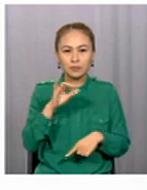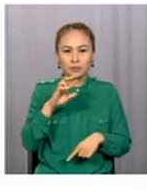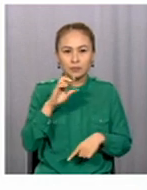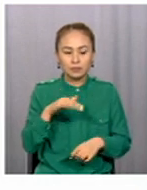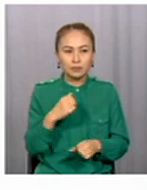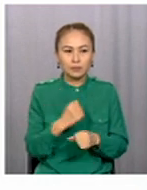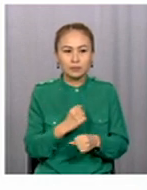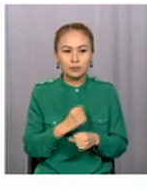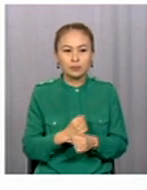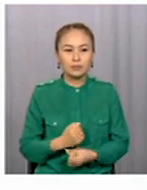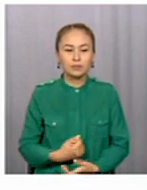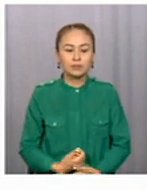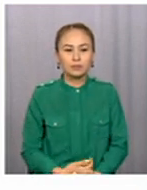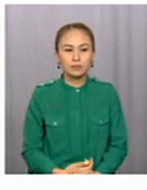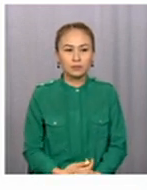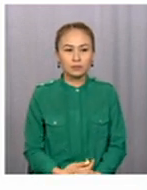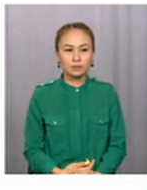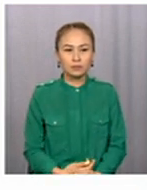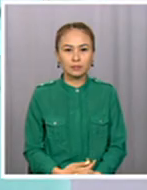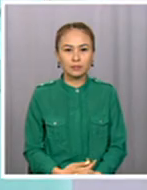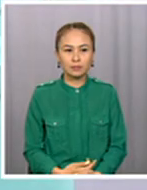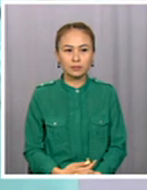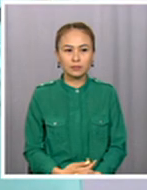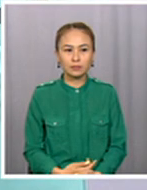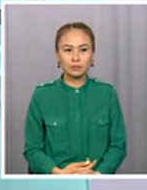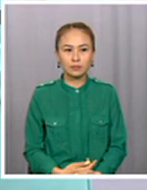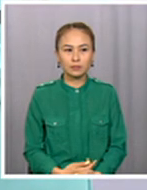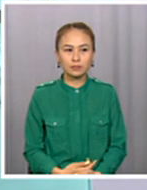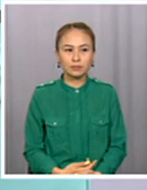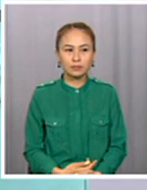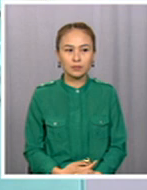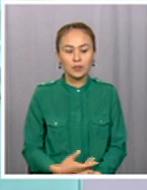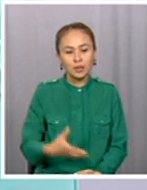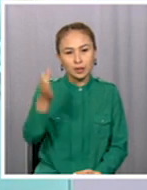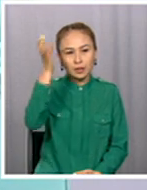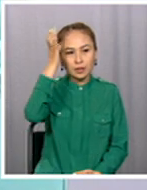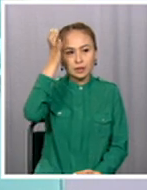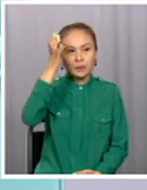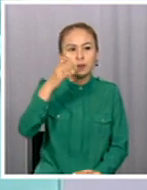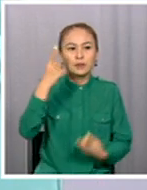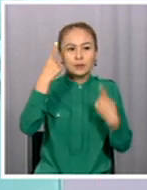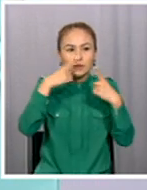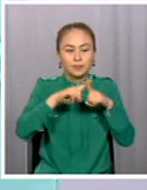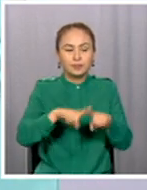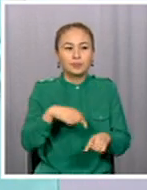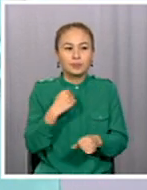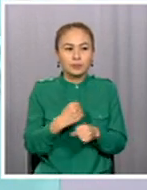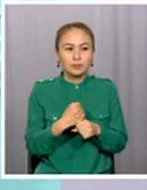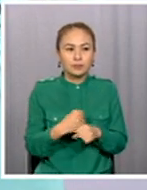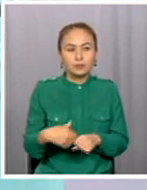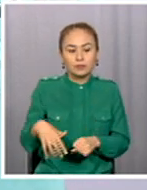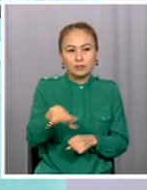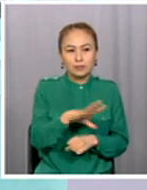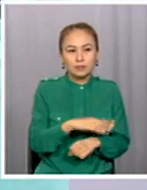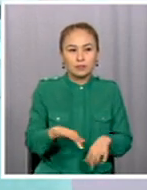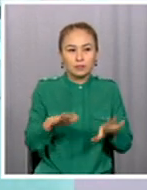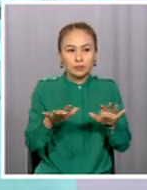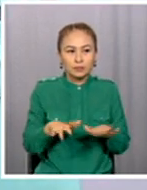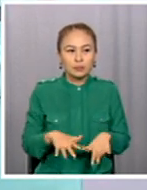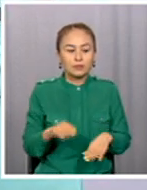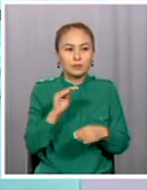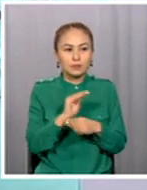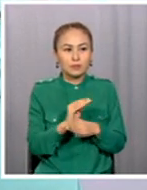бұл роботтар жасалды. Ғылыми техникалық жетістіктер нәтижесінде